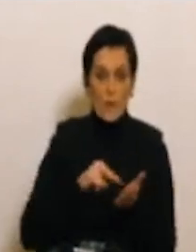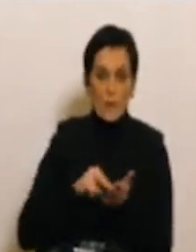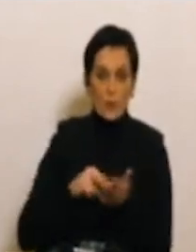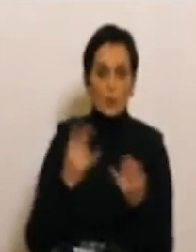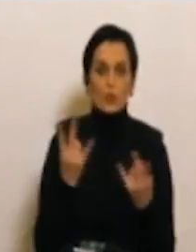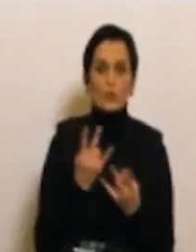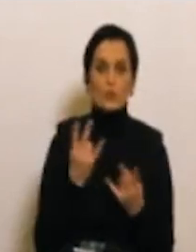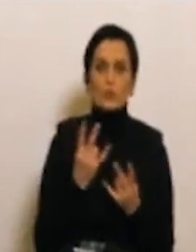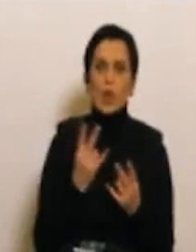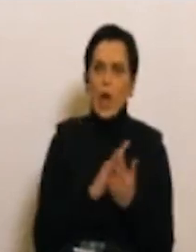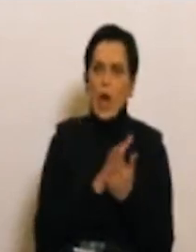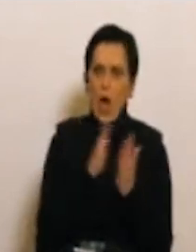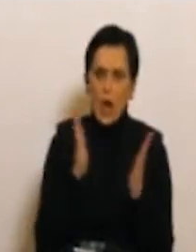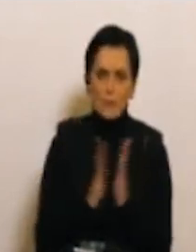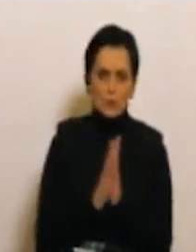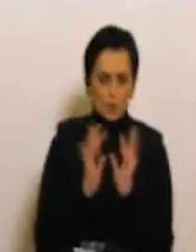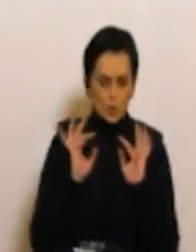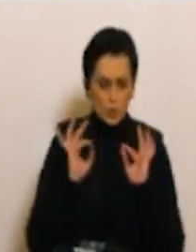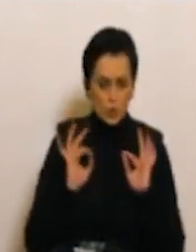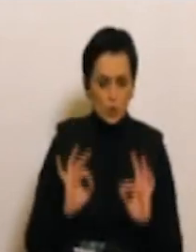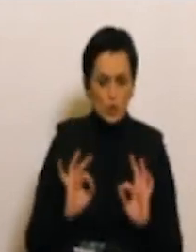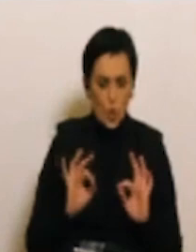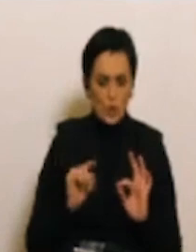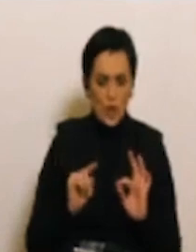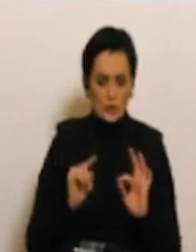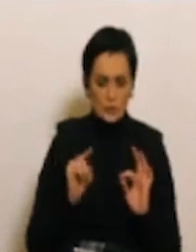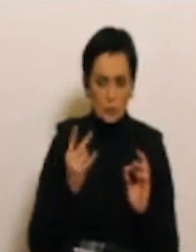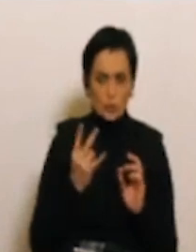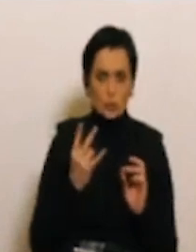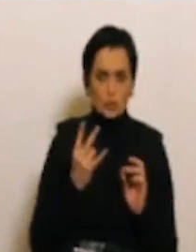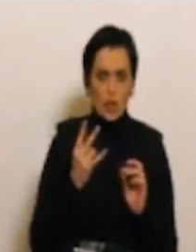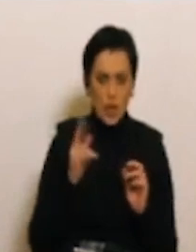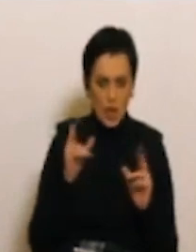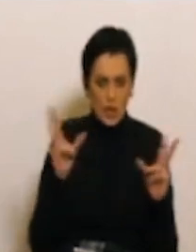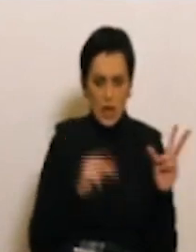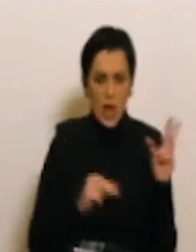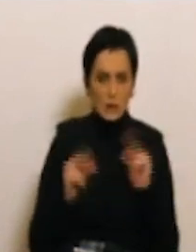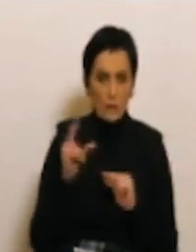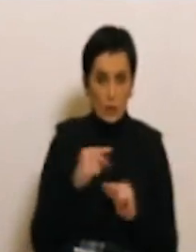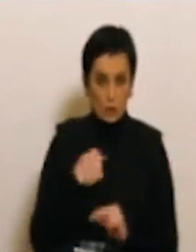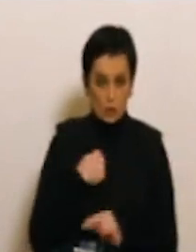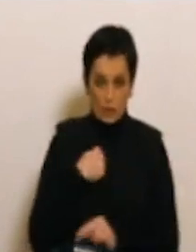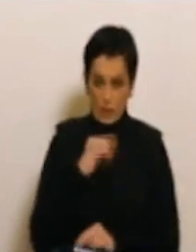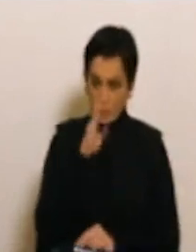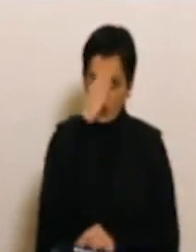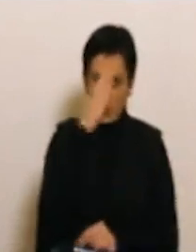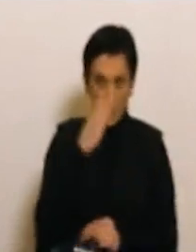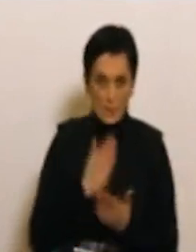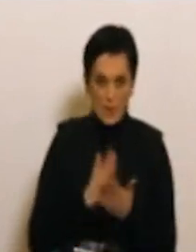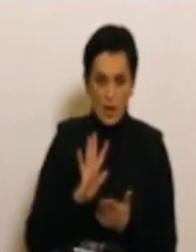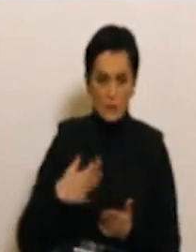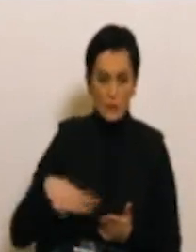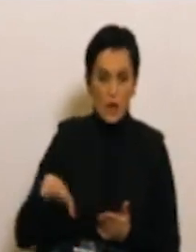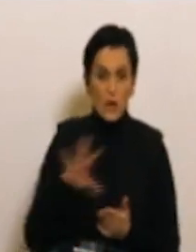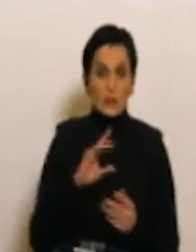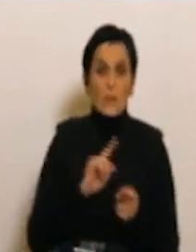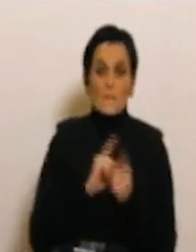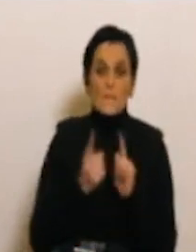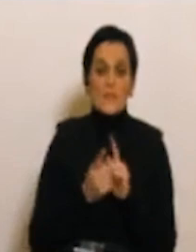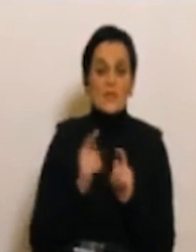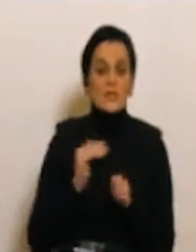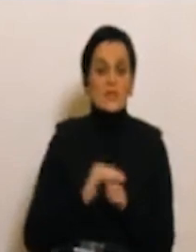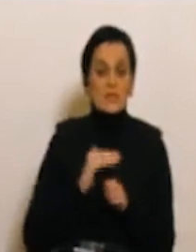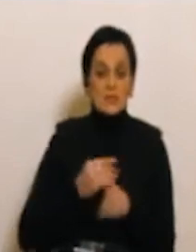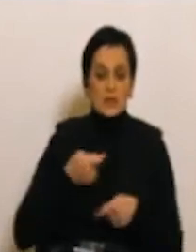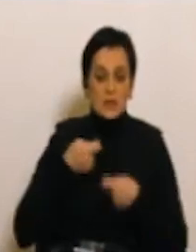იყოს აბსოლუტურად სწორად გათვალისწინებული, იმიტომ რომ ჩვენ წყუმტრები არ ვართ და რა ამ ქვეყნის პირიქით გვინდა, რომ რაღაც სიკათე გაუკეთოთ ქვეყანას და